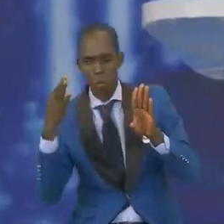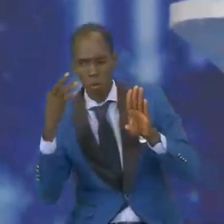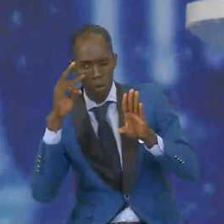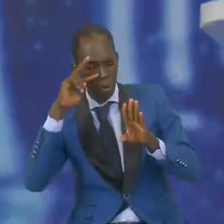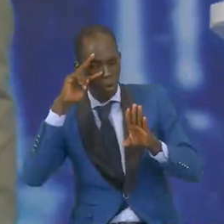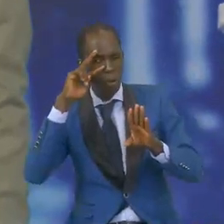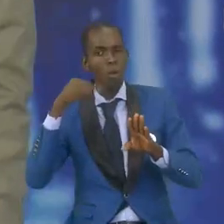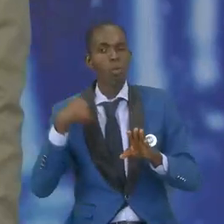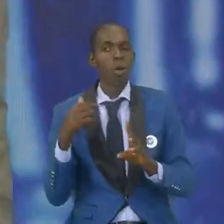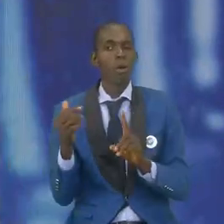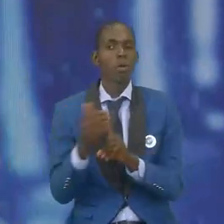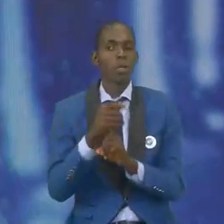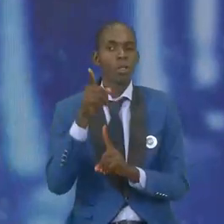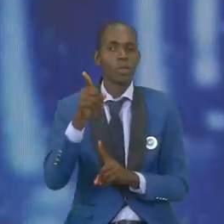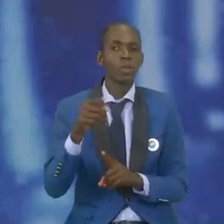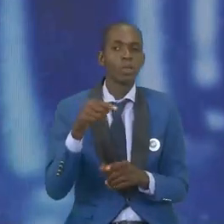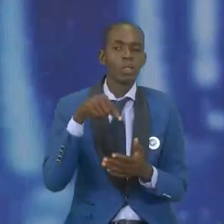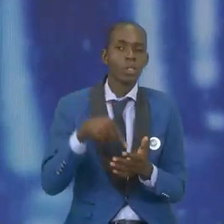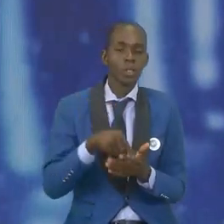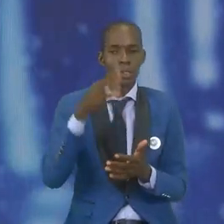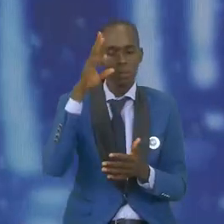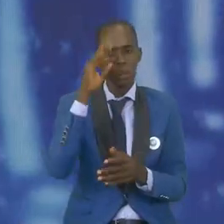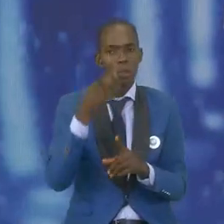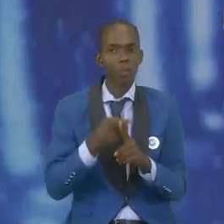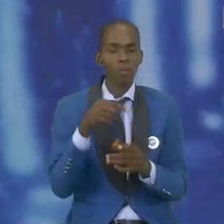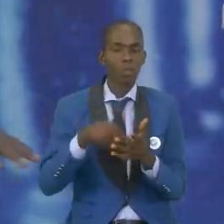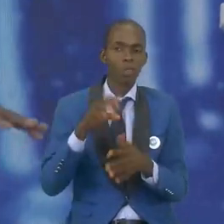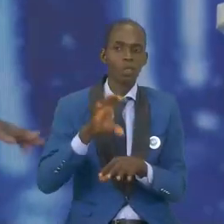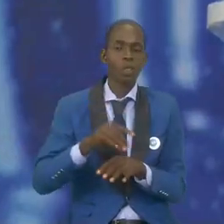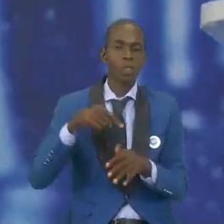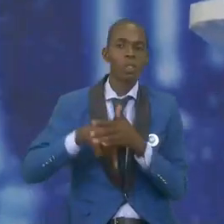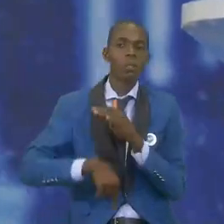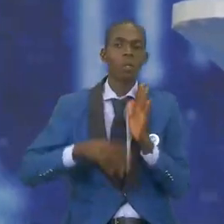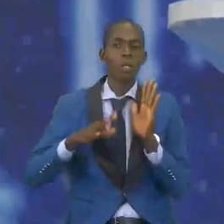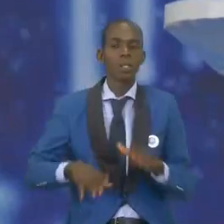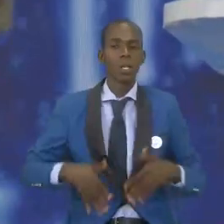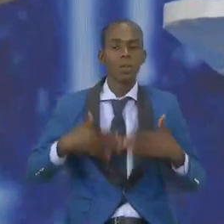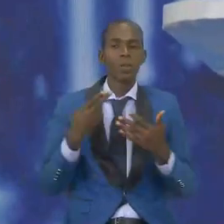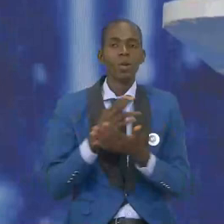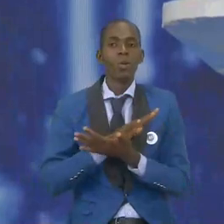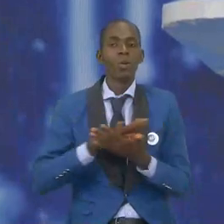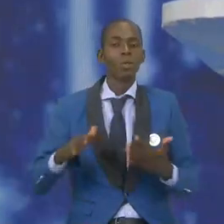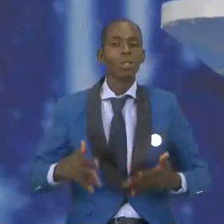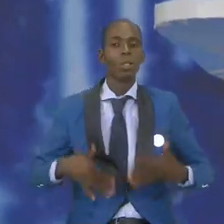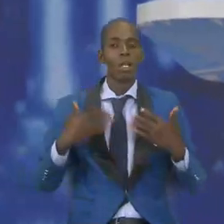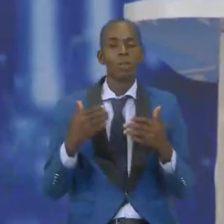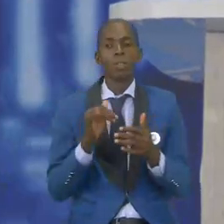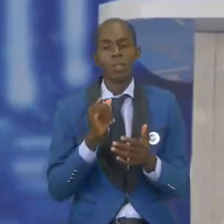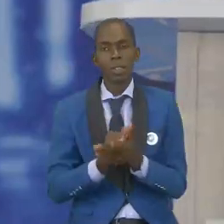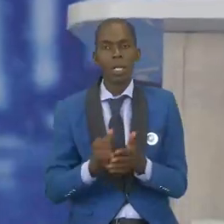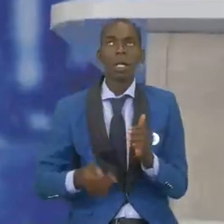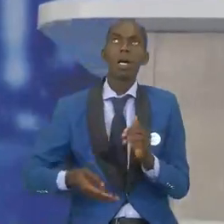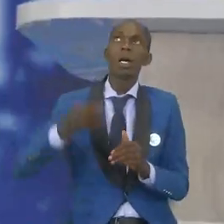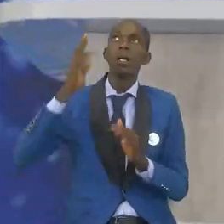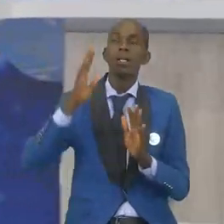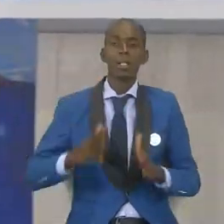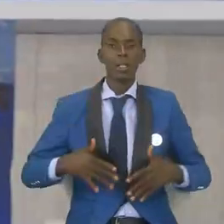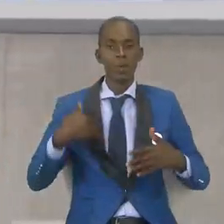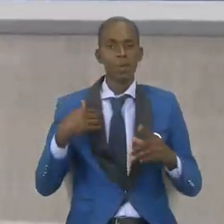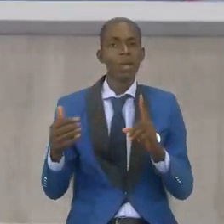Quand ces conspirateurs viendront par ta fenêtre, on te voit, vie profonde, toi, vie sainte,